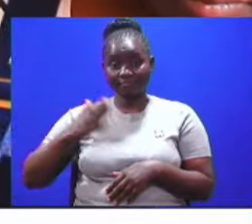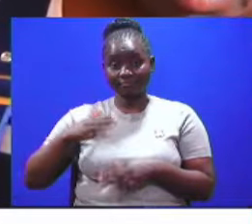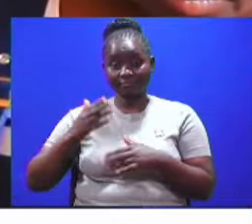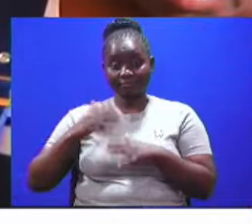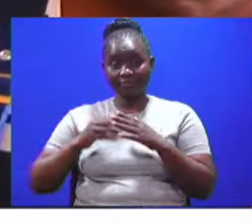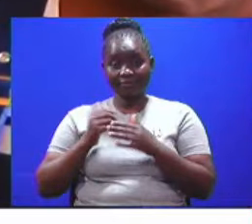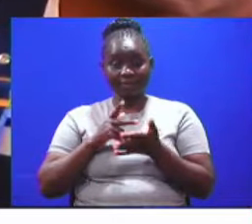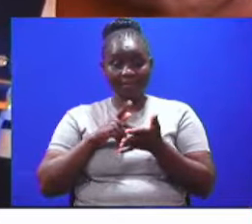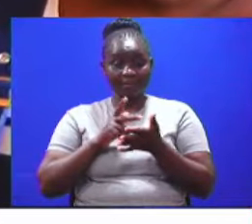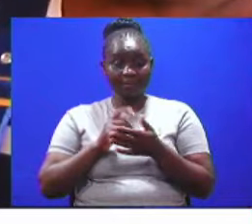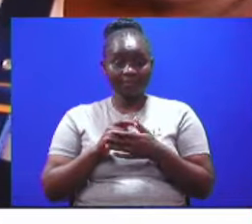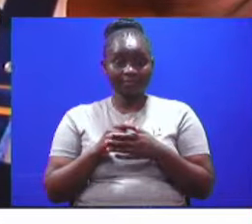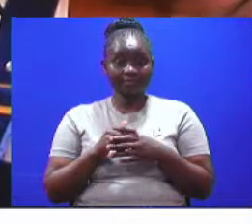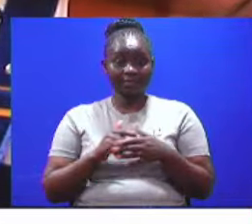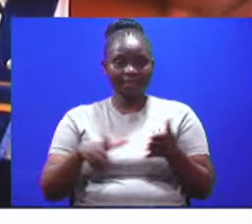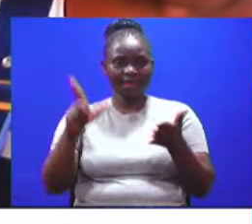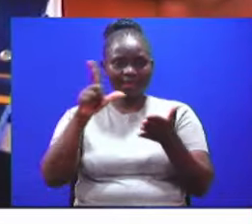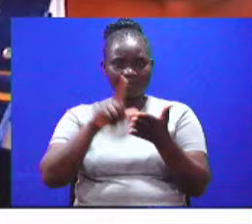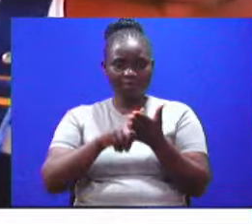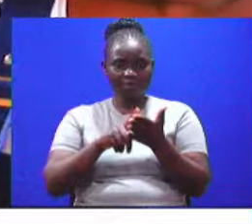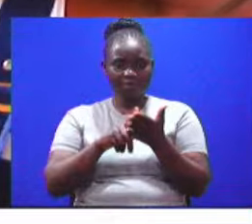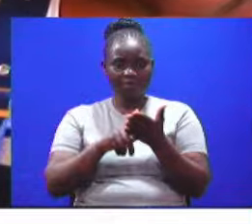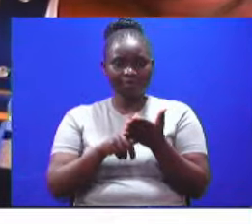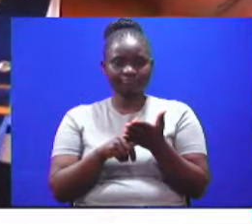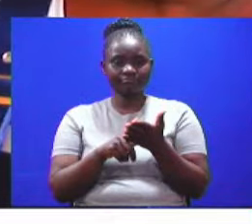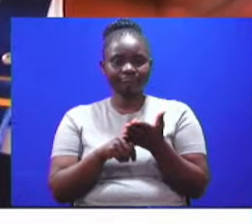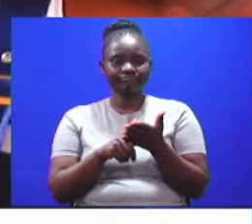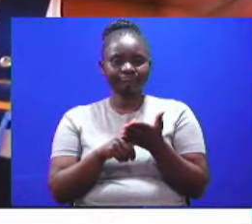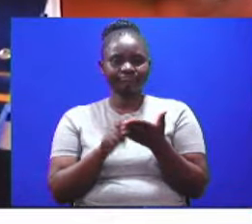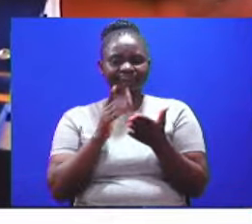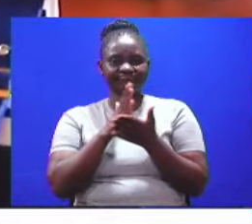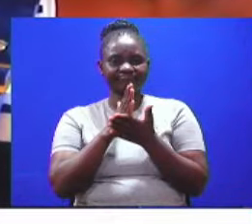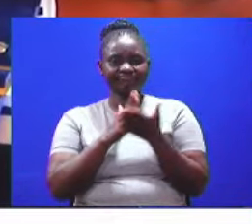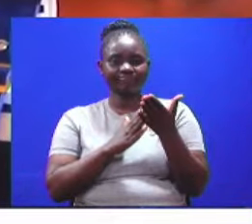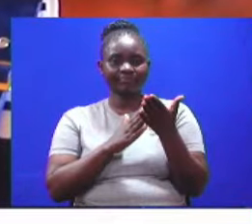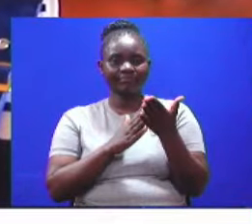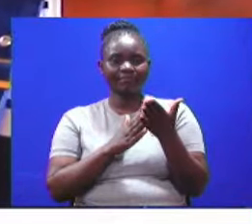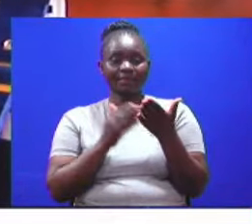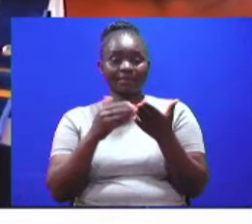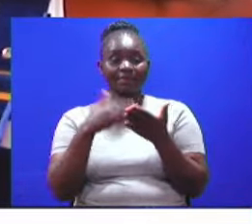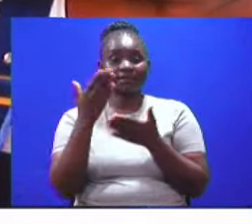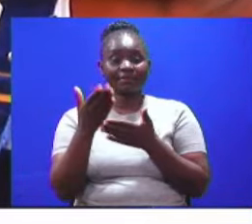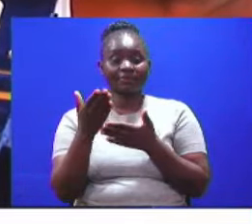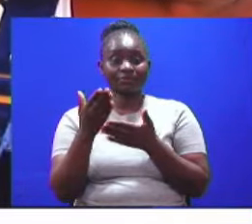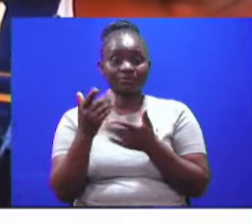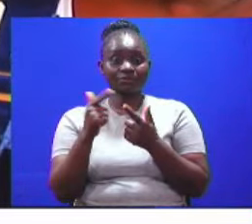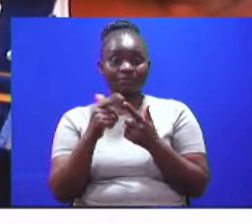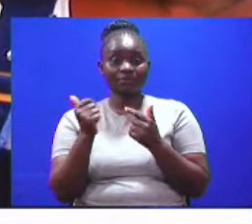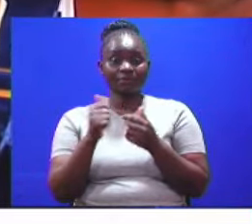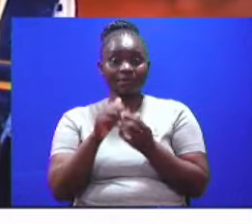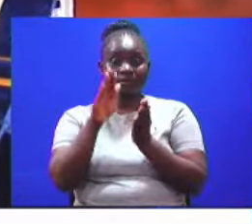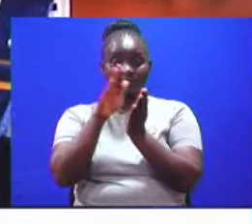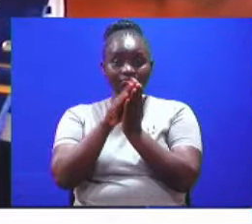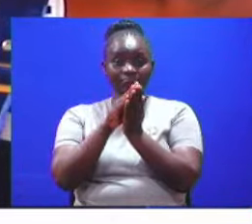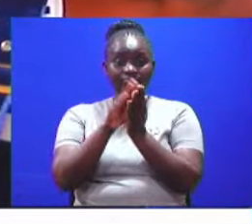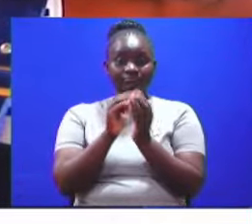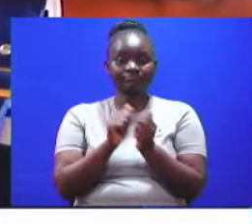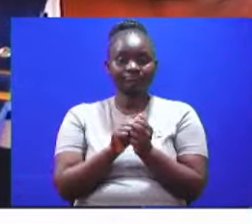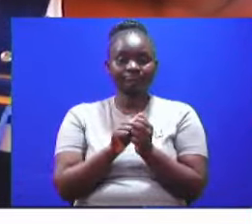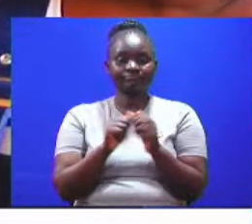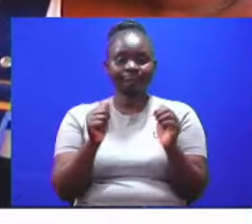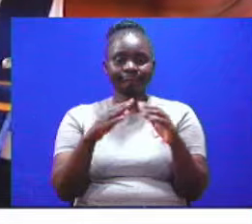irundi babwate bese yu baje bana cha kuruso mwalimu lakini mbako yana na guchese chibeki